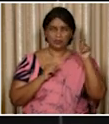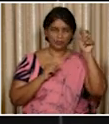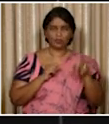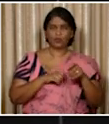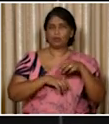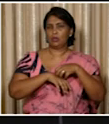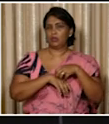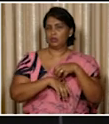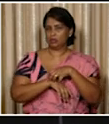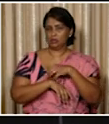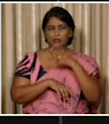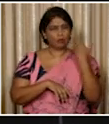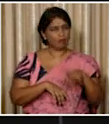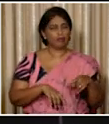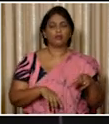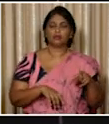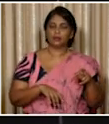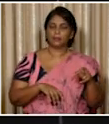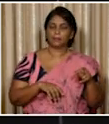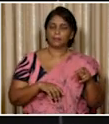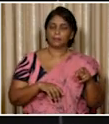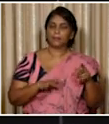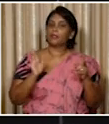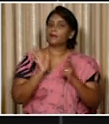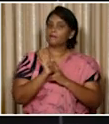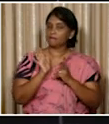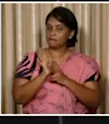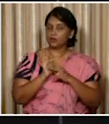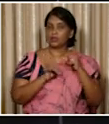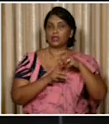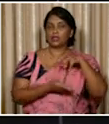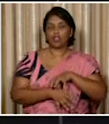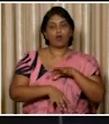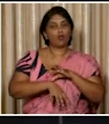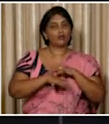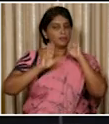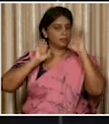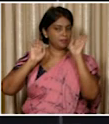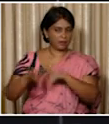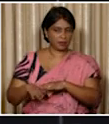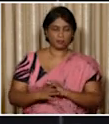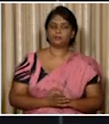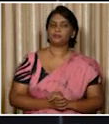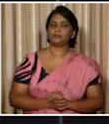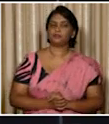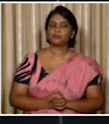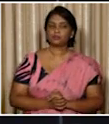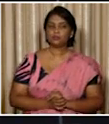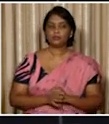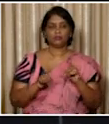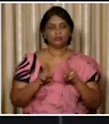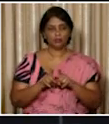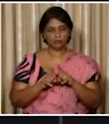அனுமதிக்கப்பட்டு மேலதிக சிகிச்சைகளுக்கு வவுனியா மாவட்ட வைத்தியசாலைக்கு கொண்டு செல்லப்பட்டார். அதேவேளை குடிநீர் தேவையின் பொருட்டு வெடுக்குனாரி மலைக்கு அருகில்